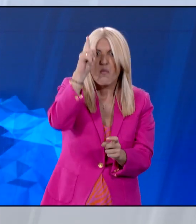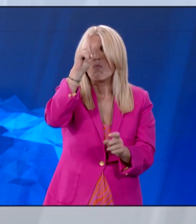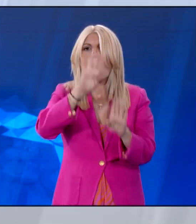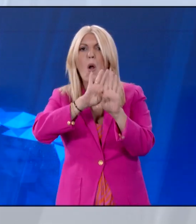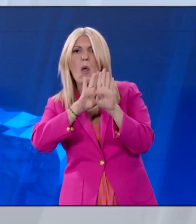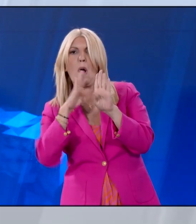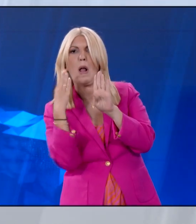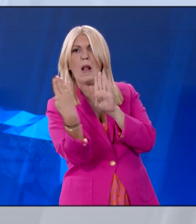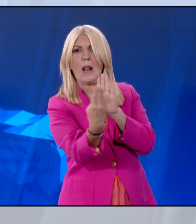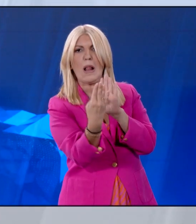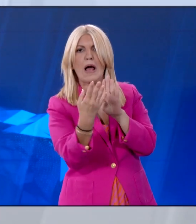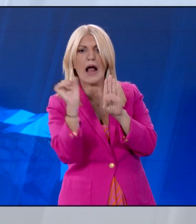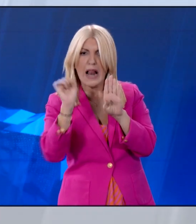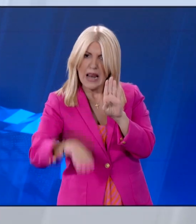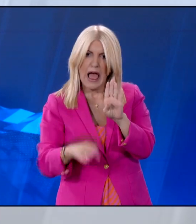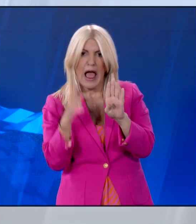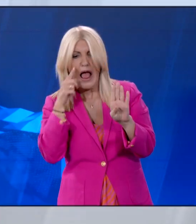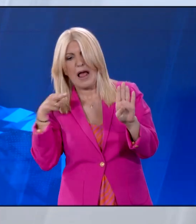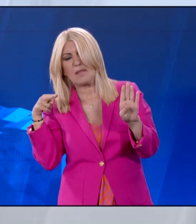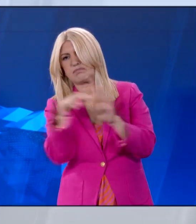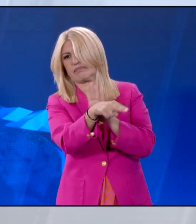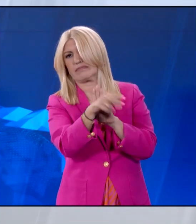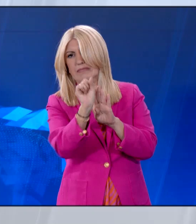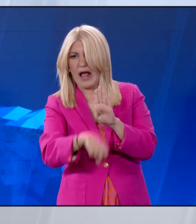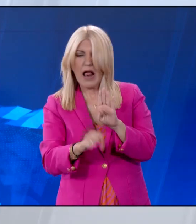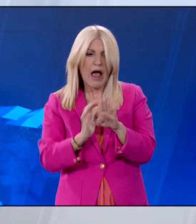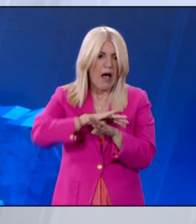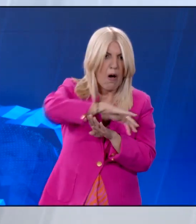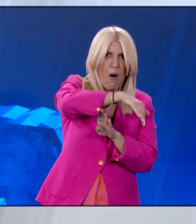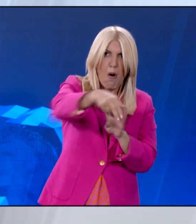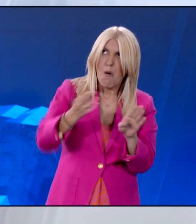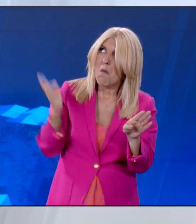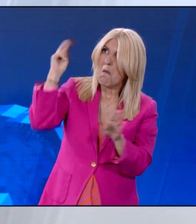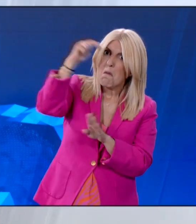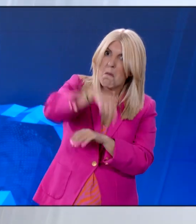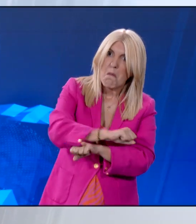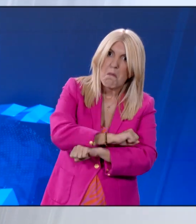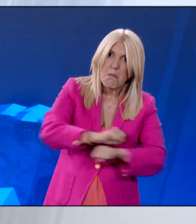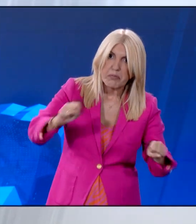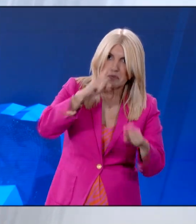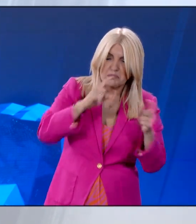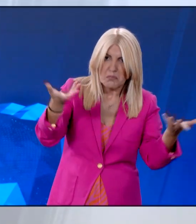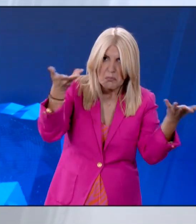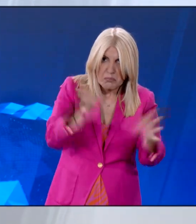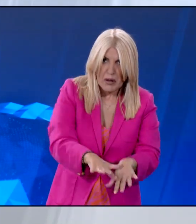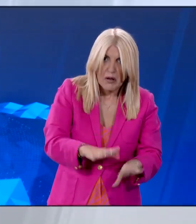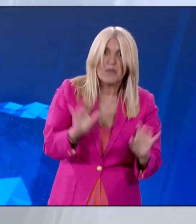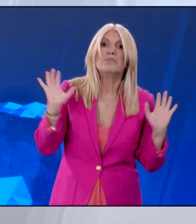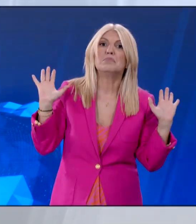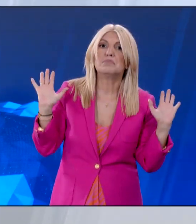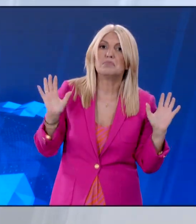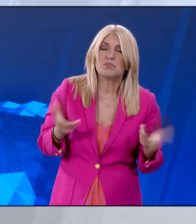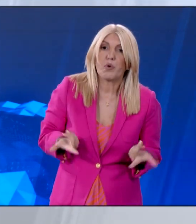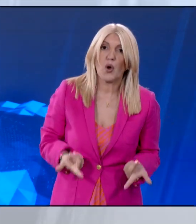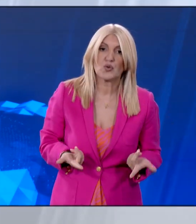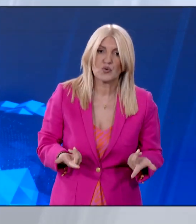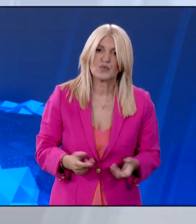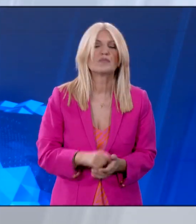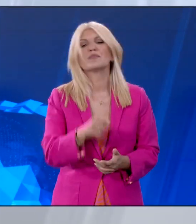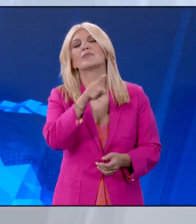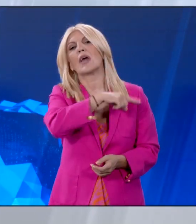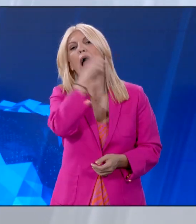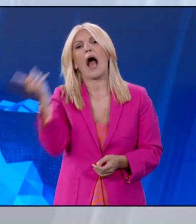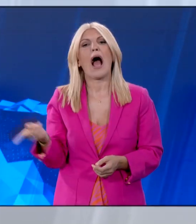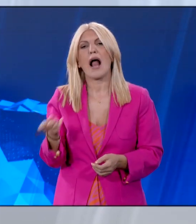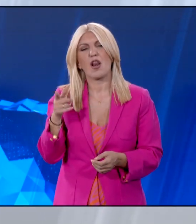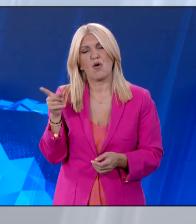είναι ορατές οι συνέπειες του χτυπήματος. Νέα δεδομένα φέρνει άρθρο του New York Times που γράφουν ότι ο Χανίγια σκοτώθηκε